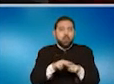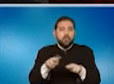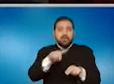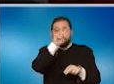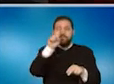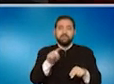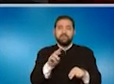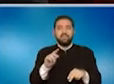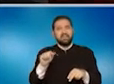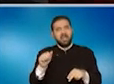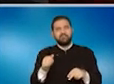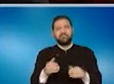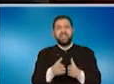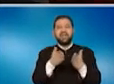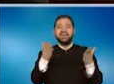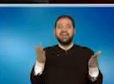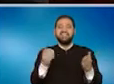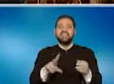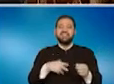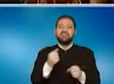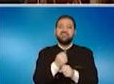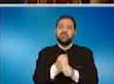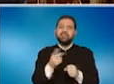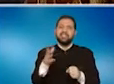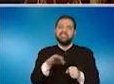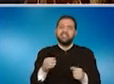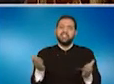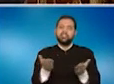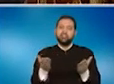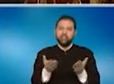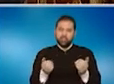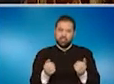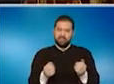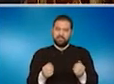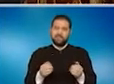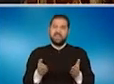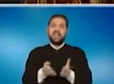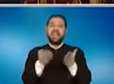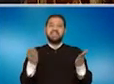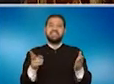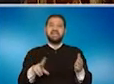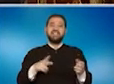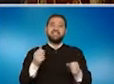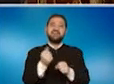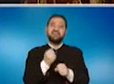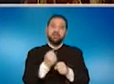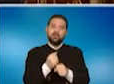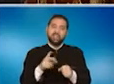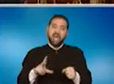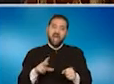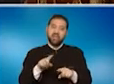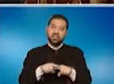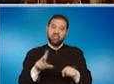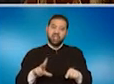cărțile sunt făcute să fie citite. Și totuși cărțile nu sunt făcute doar să fie citite. Cărțile sunt făcute ca ceea ce sunt scrise în